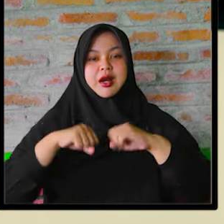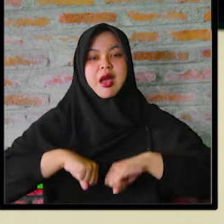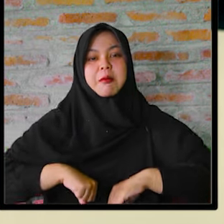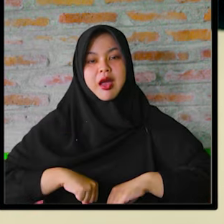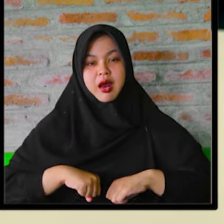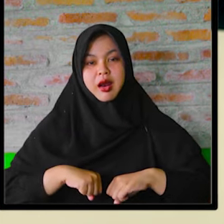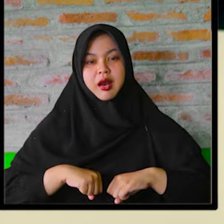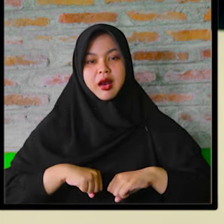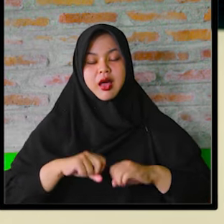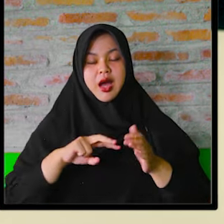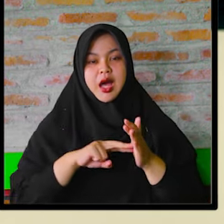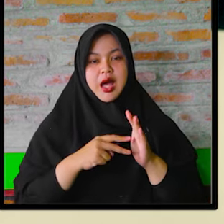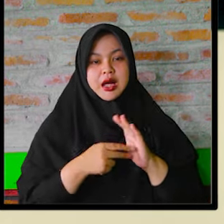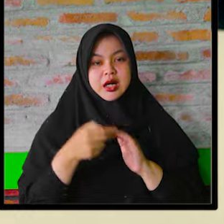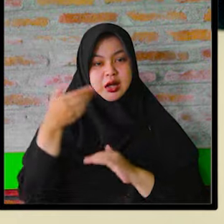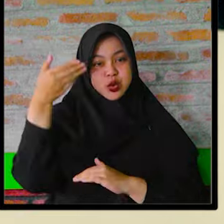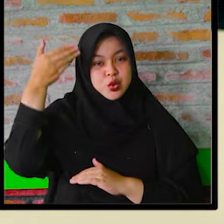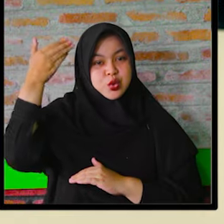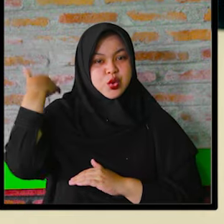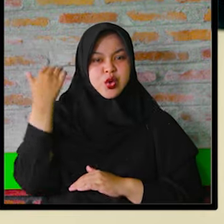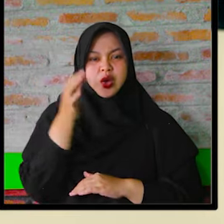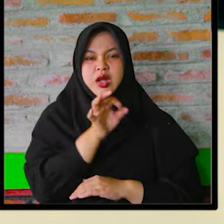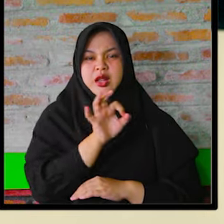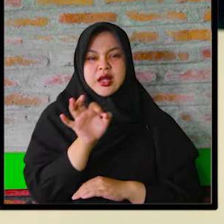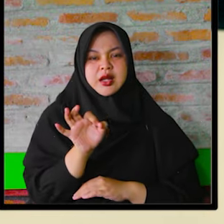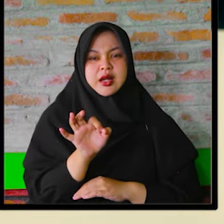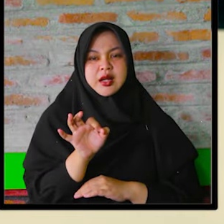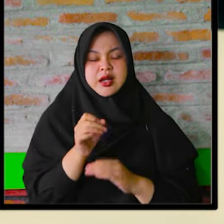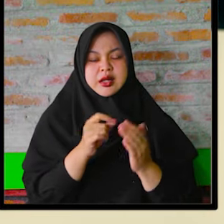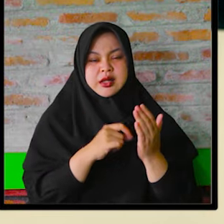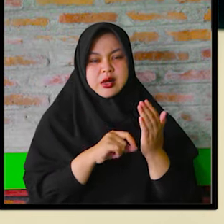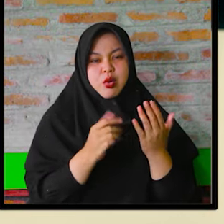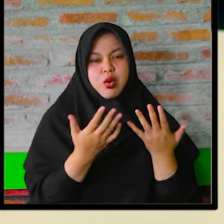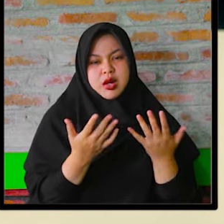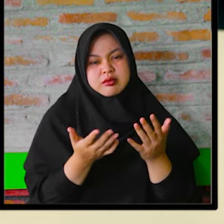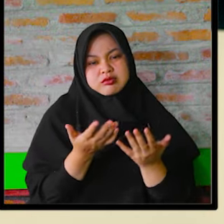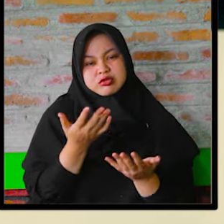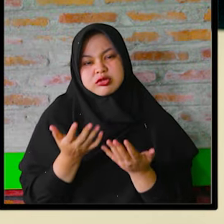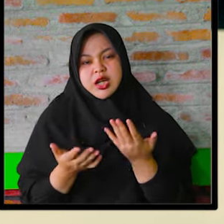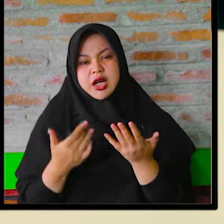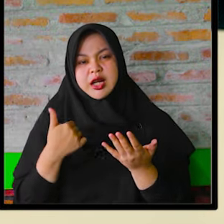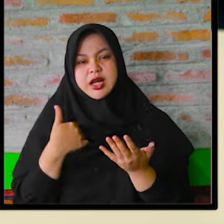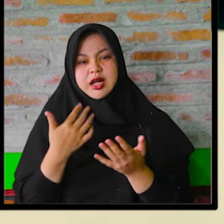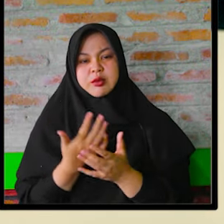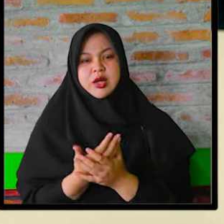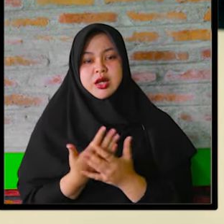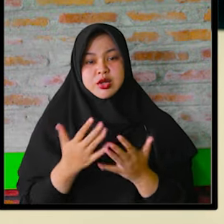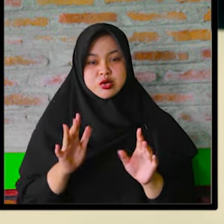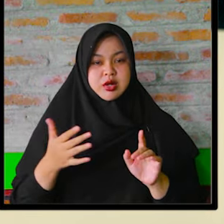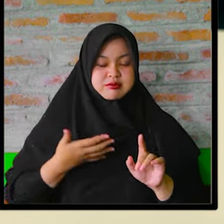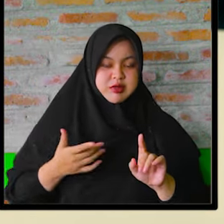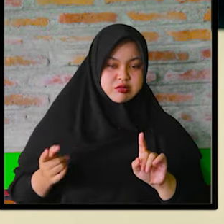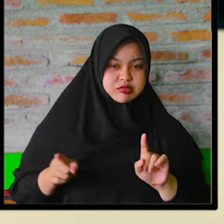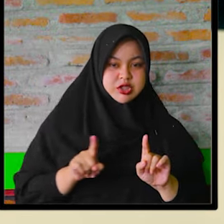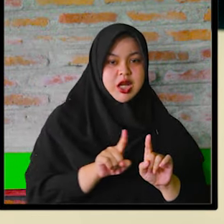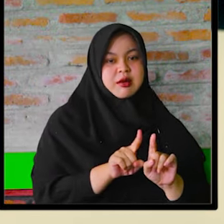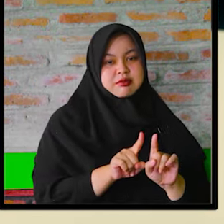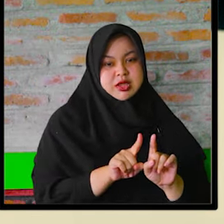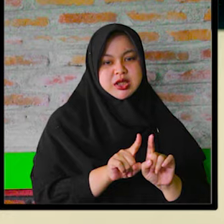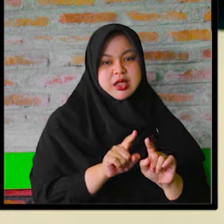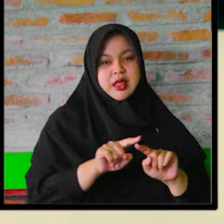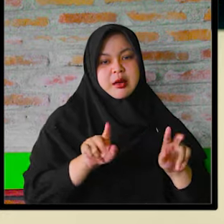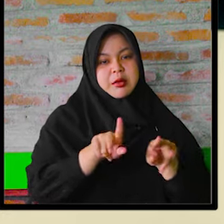artinya pada waktu itu tidak dinikahi tapi kayaknya nya ada damai cukup sama Pak RT kami sudah mau mendampingi sudah puasa tapi